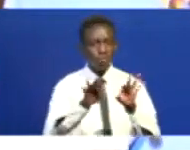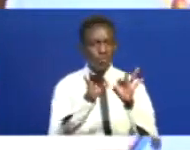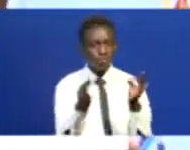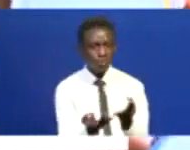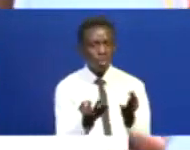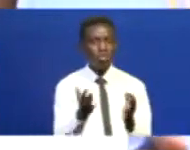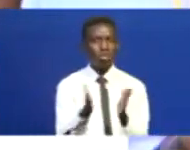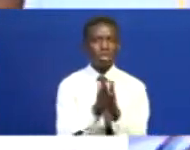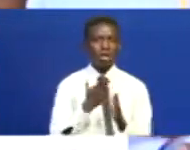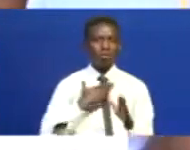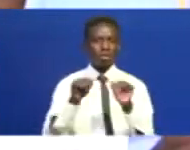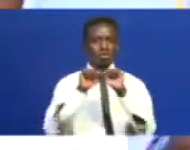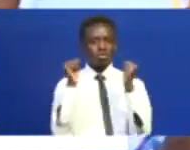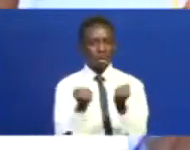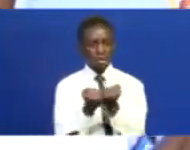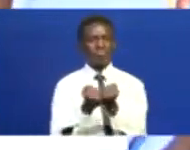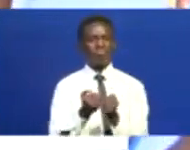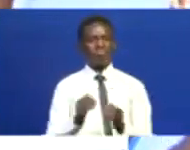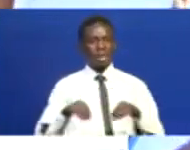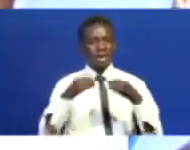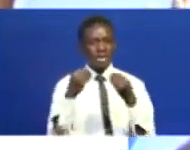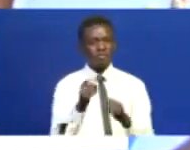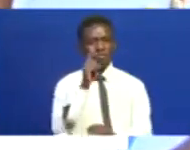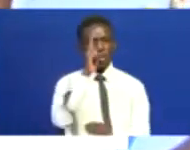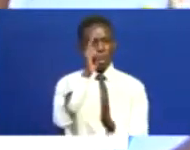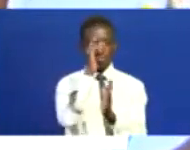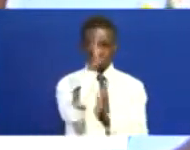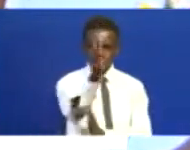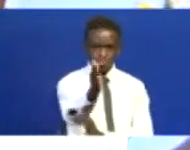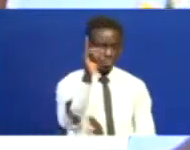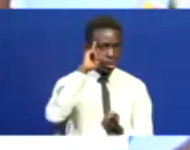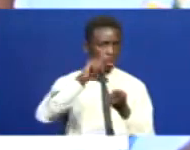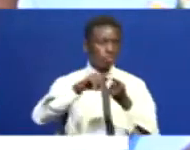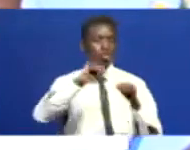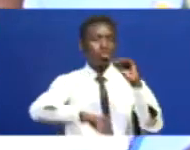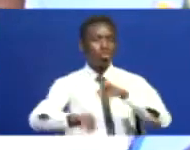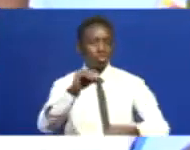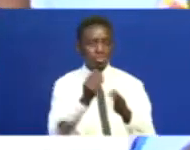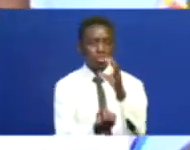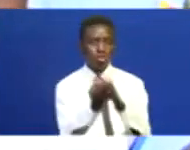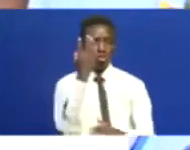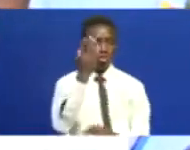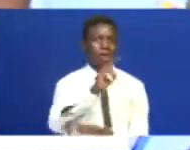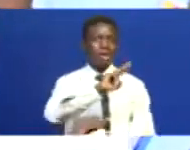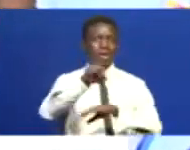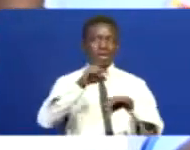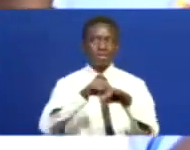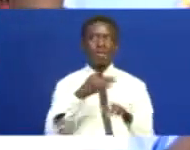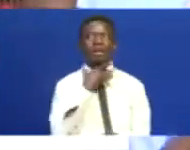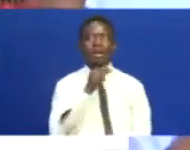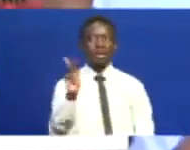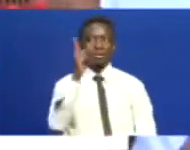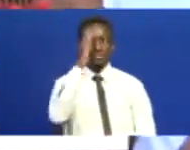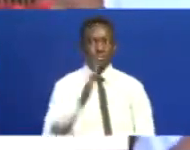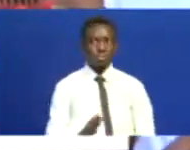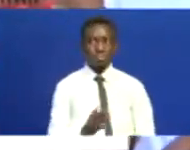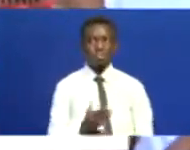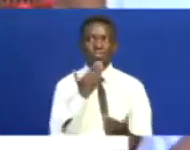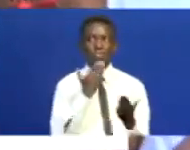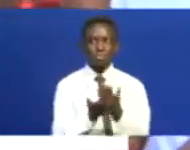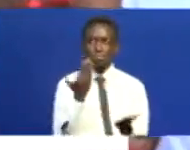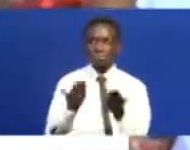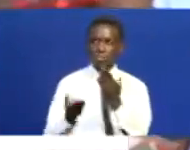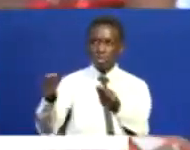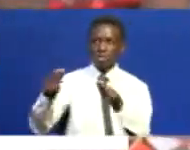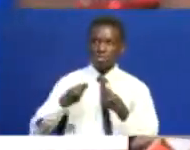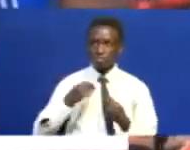kwa mwelekeo moja ili tuweze kuchangia ujenzi wa taifa kama Wakenya wenzetu. Asanteni sana. Maybe pengine tuweze kutupatia